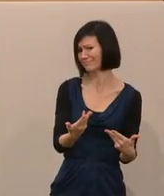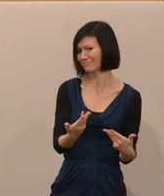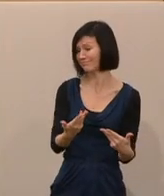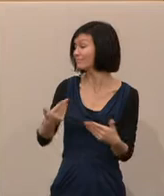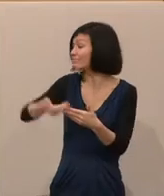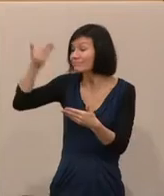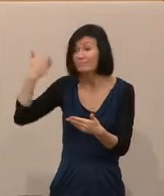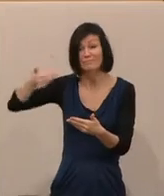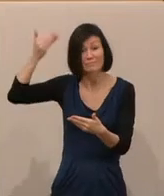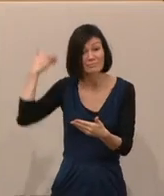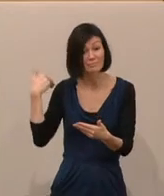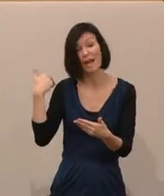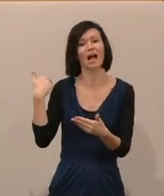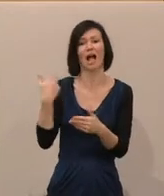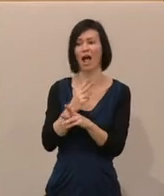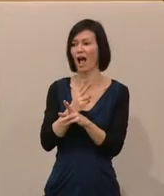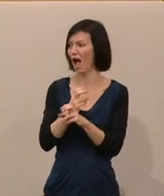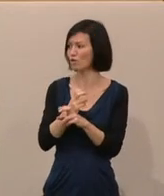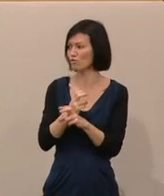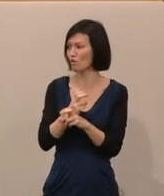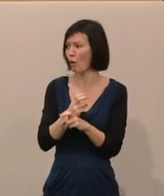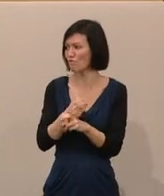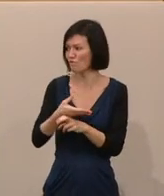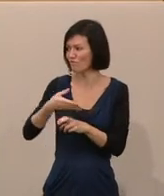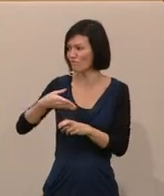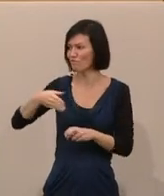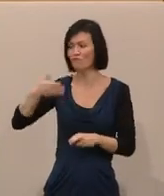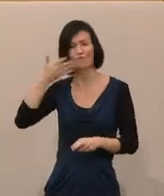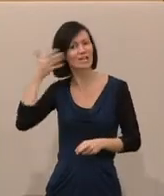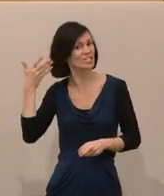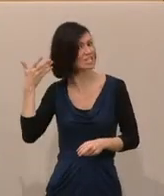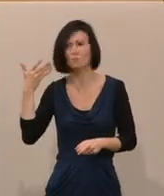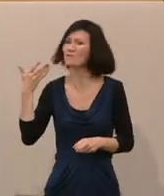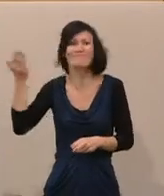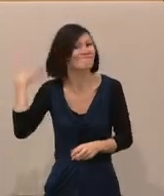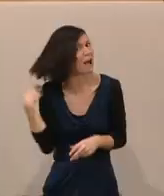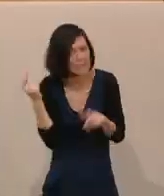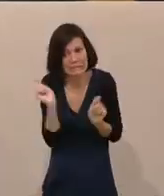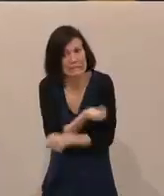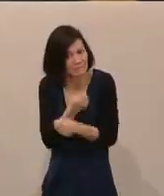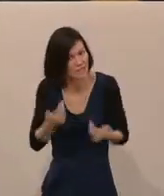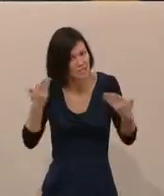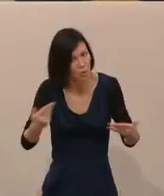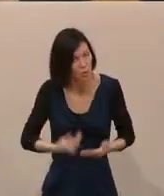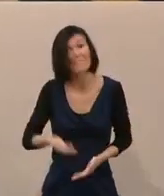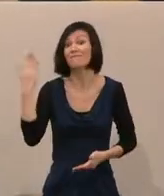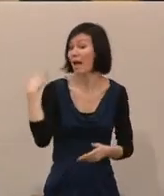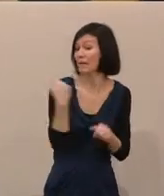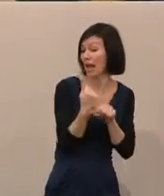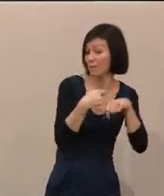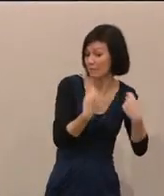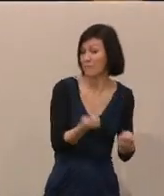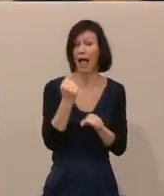in der Zeit des Austrofaschismus gegeben. Zweiter Punkt. Dort war das Verhältnis zwischen Arbeitnehmern